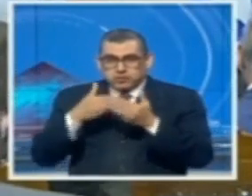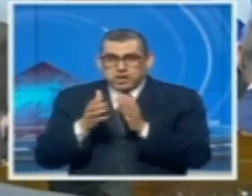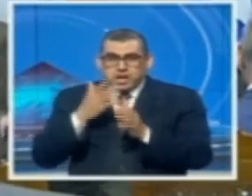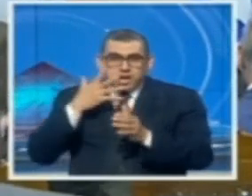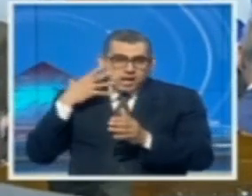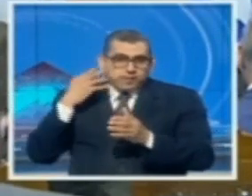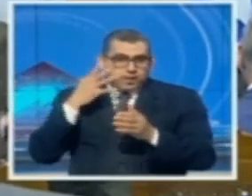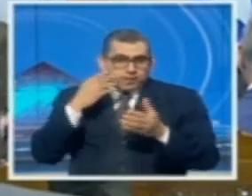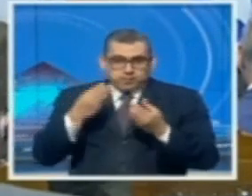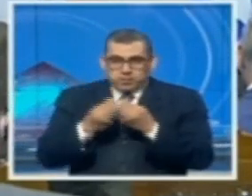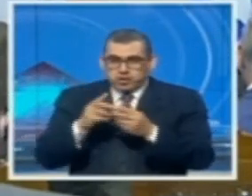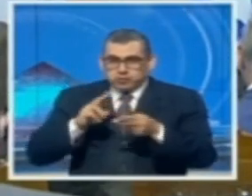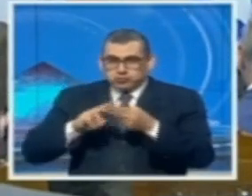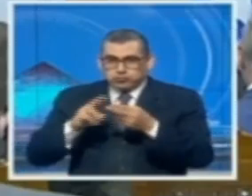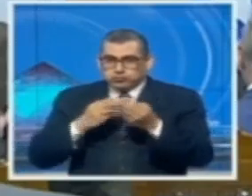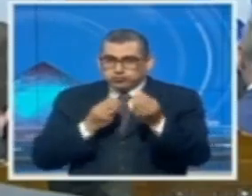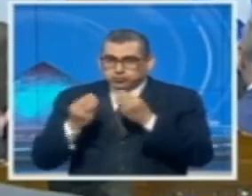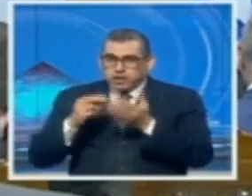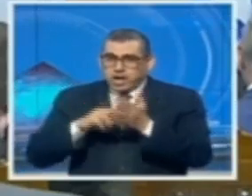ومن ضمن ذلك